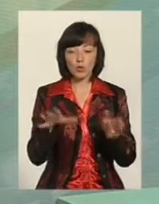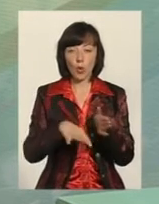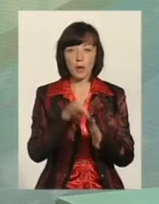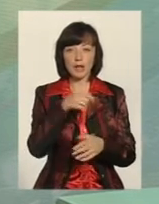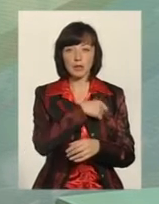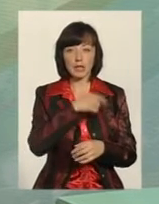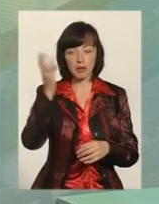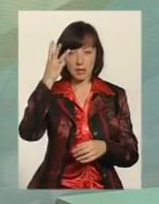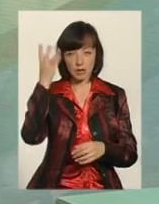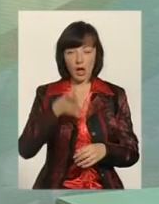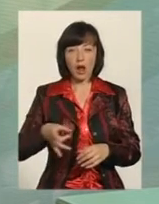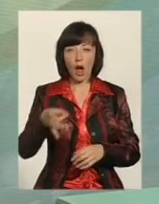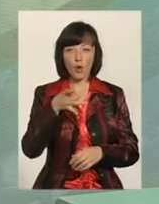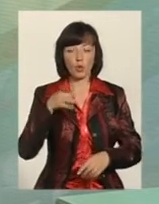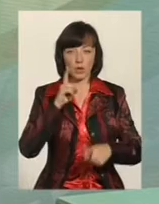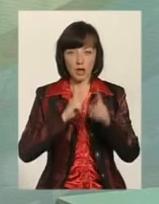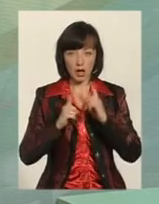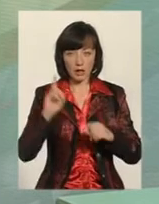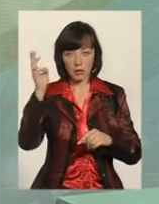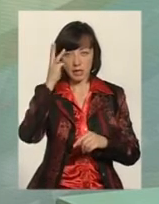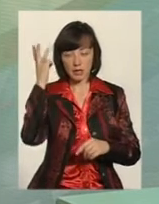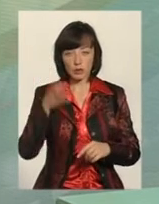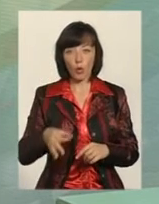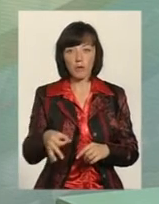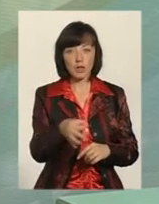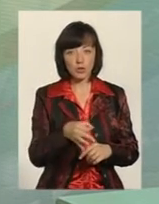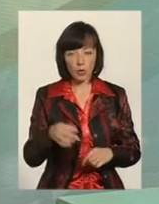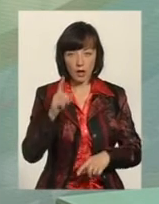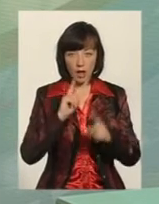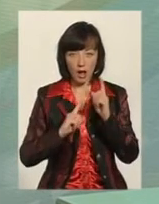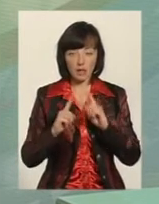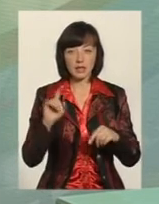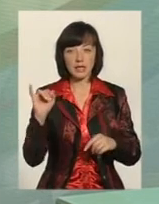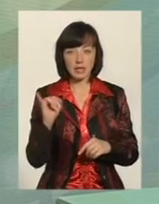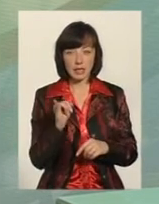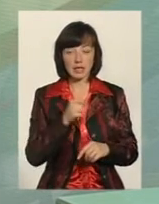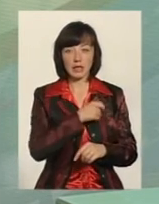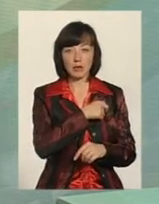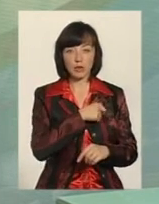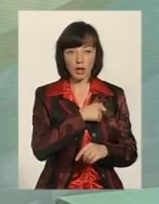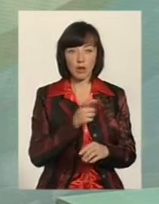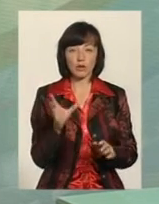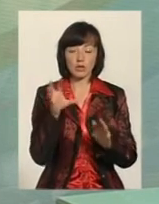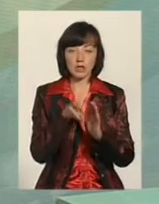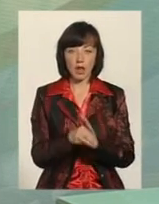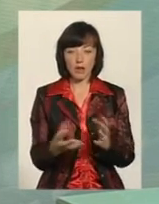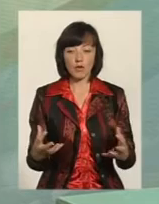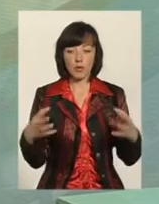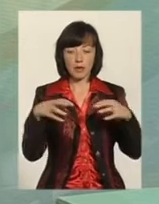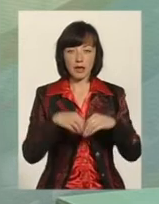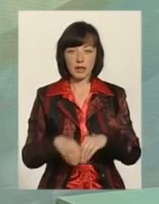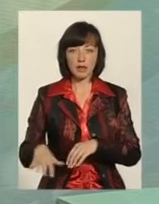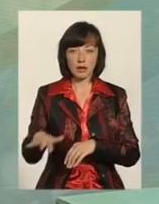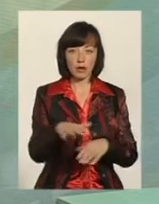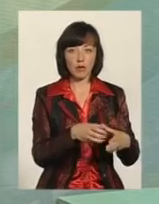депутатів Хмельницької районної ради, Хмельницької обласної ради і депутатів до складу об'єднаної